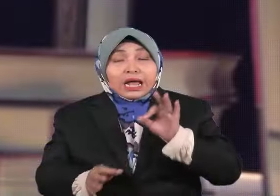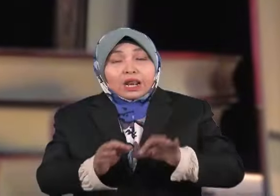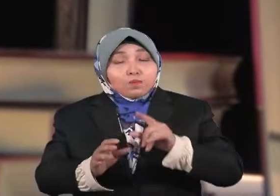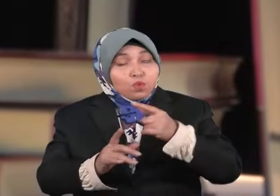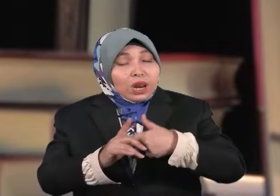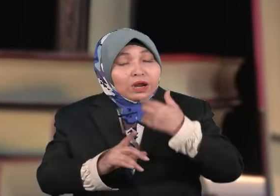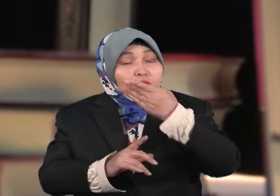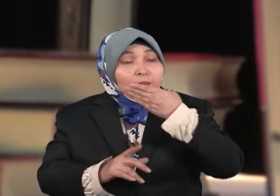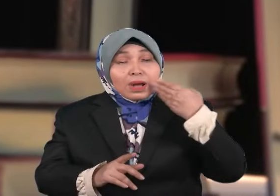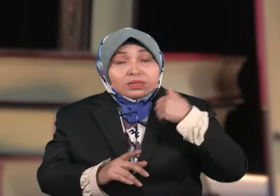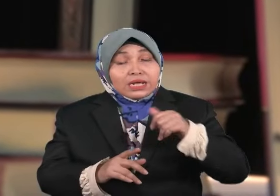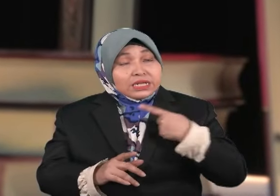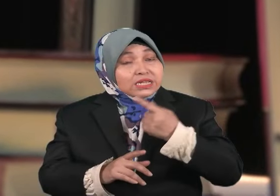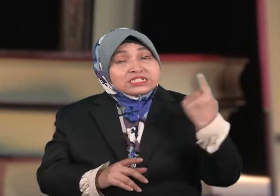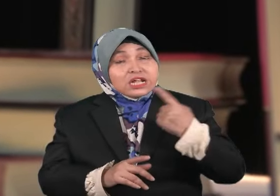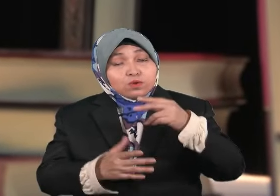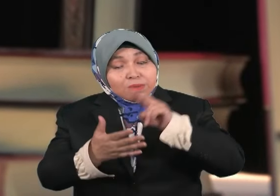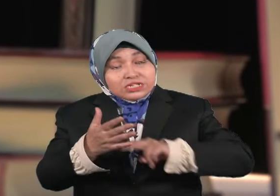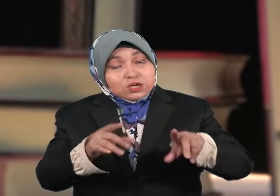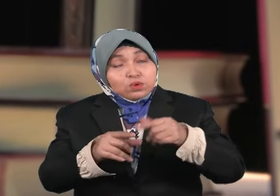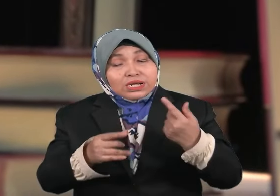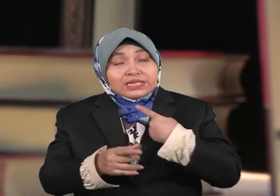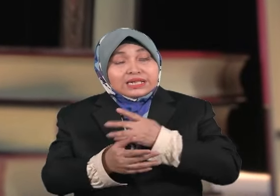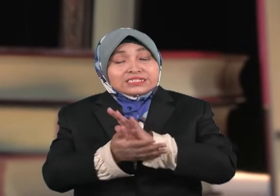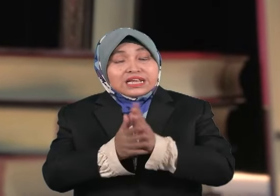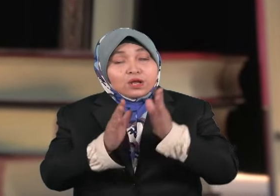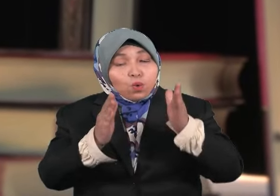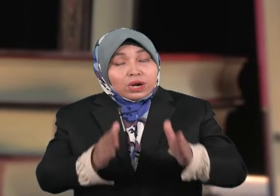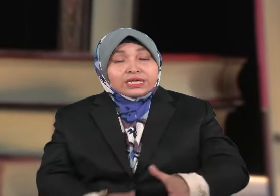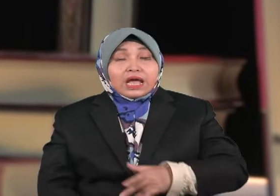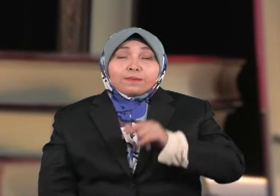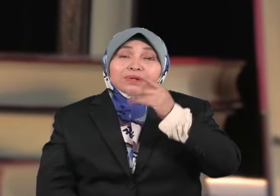kita selalu baca Quran, kita jadi orang yang bersyukur.